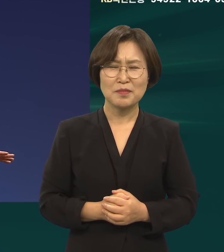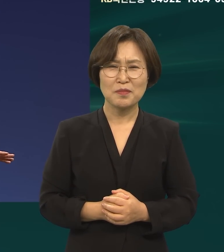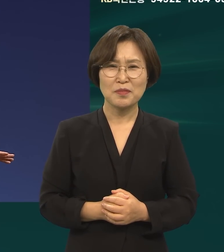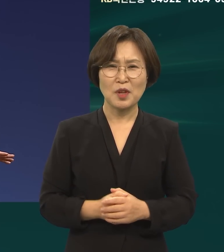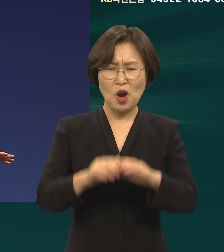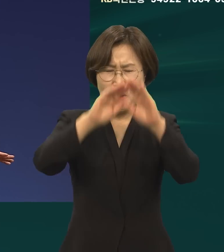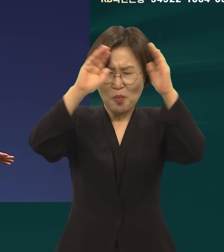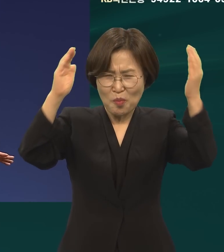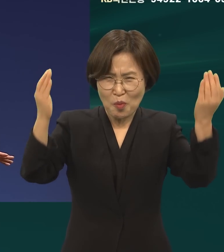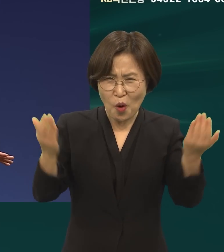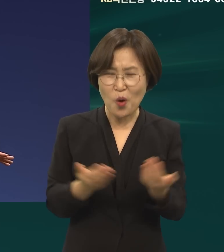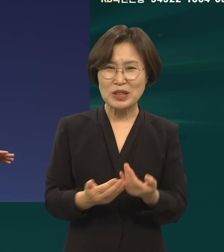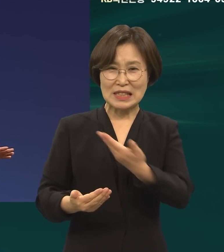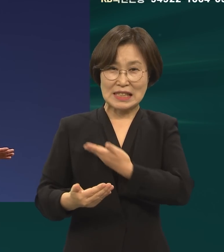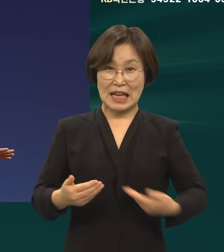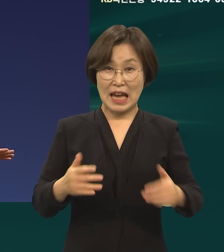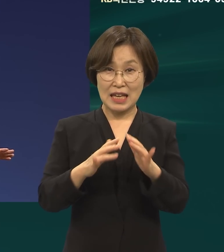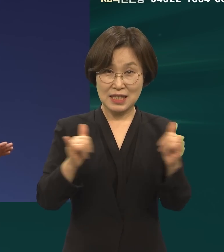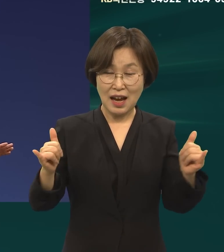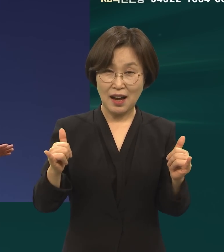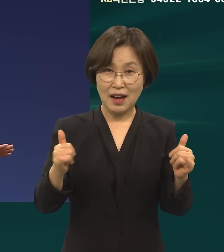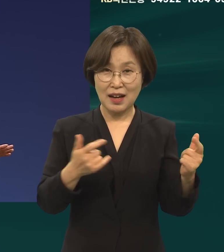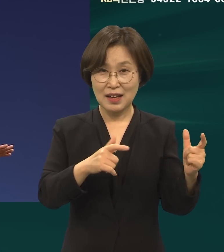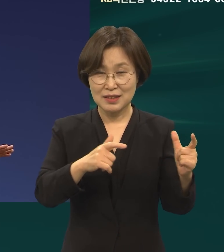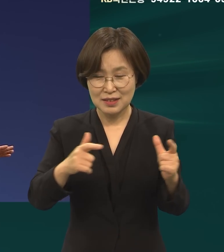모든 제자들에게 다 이 성에